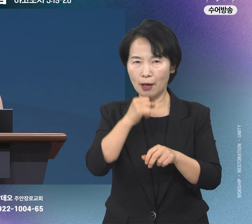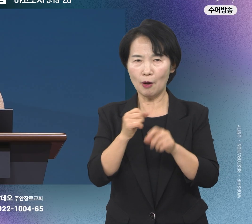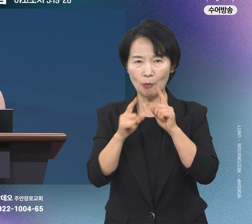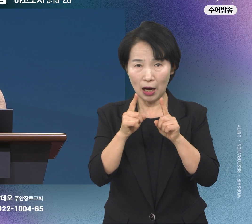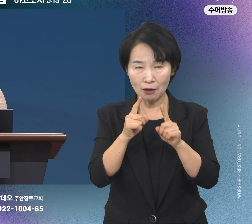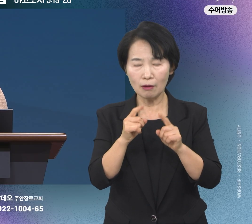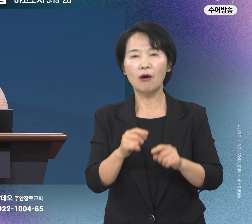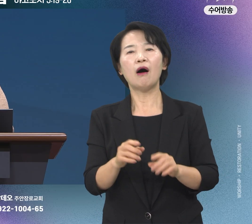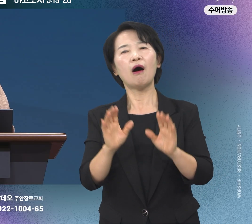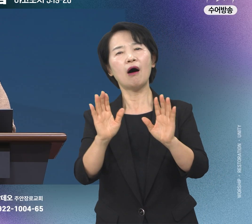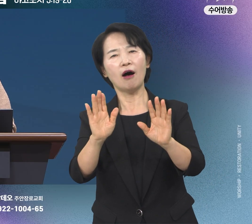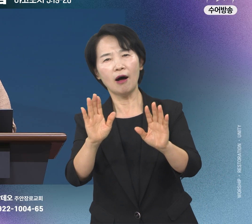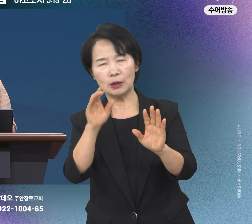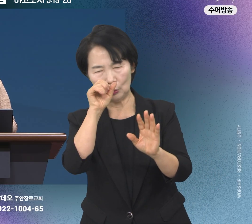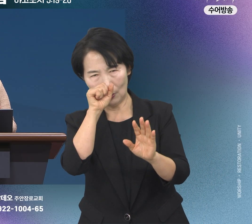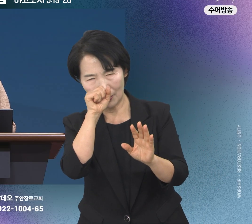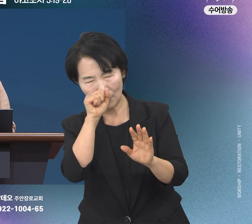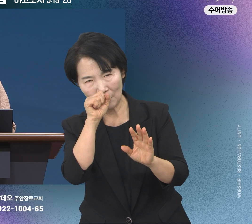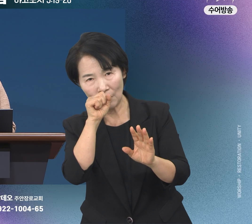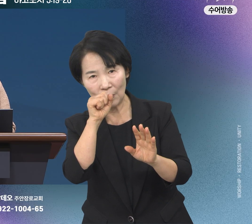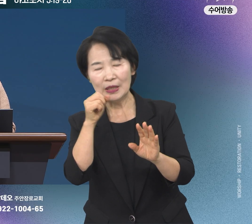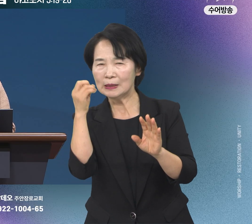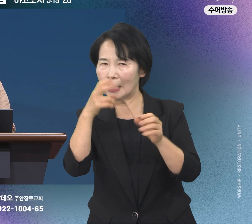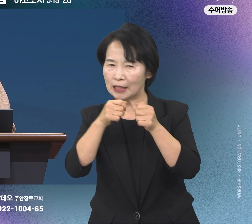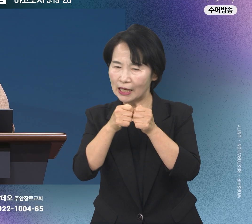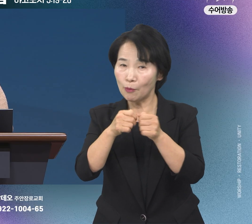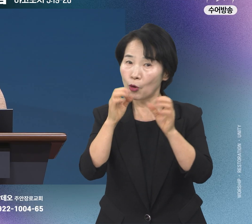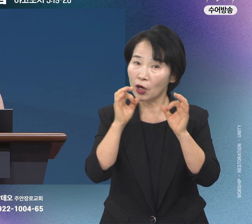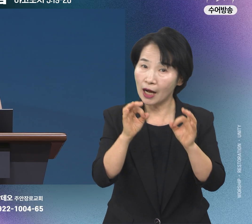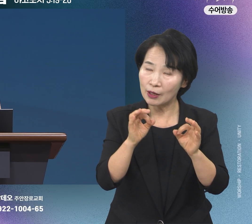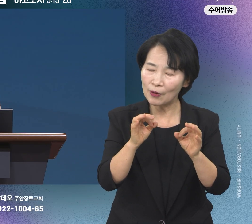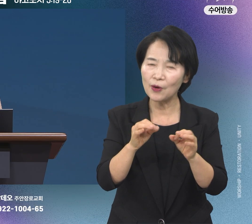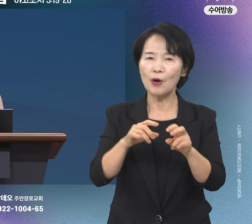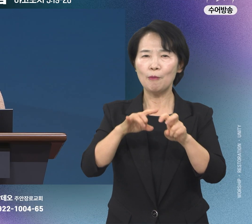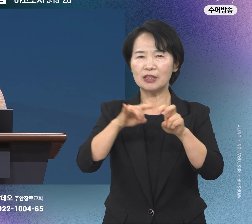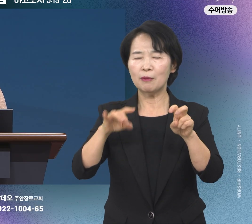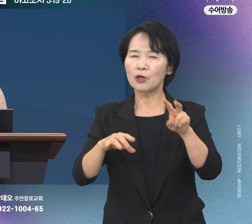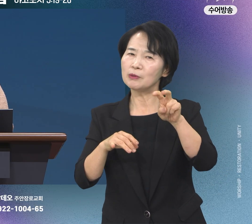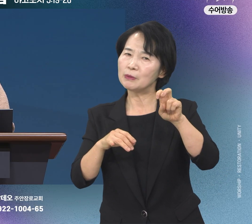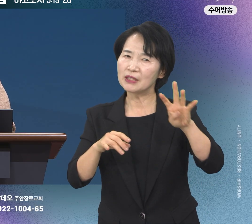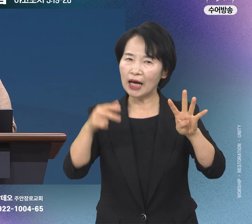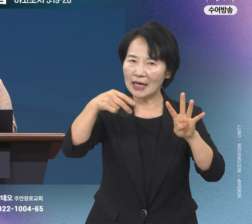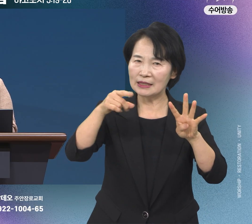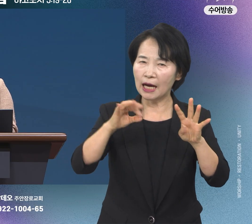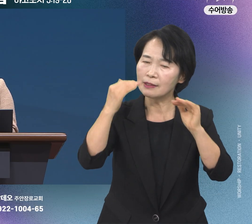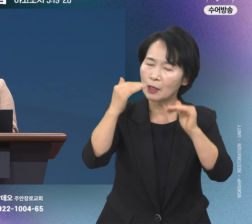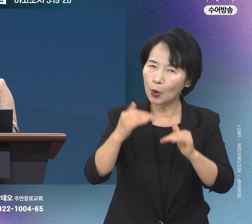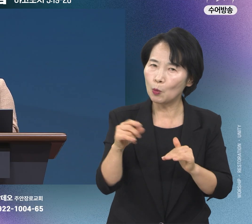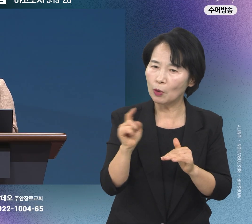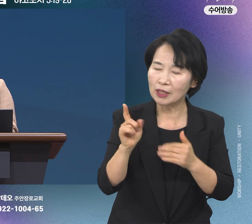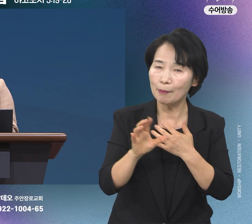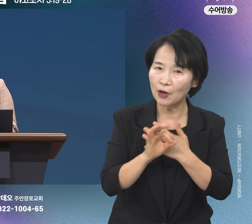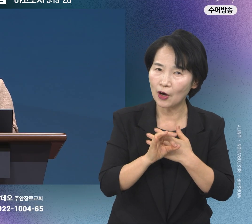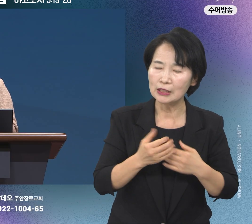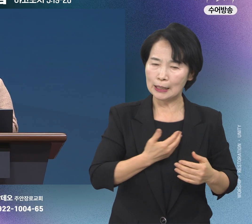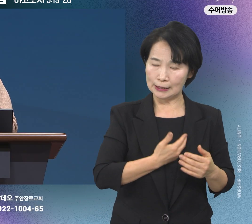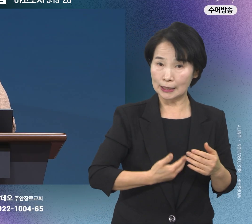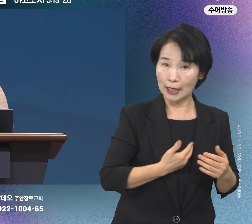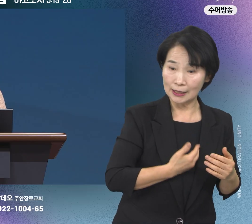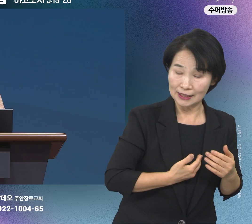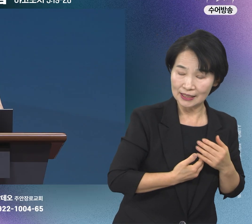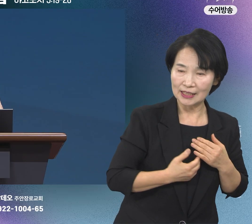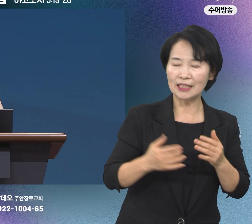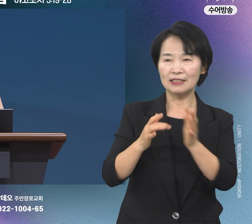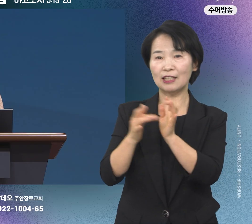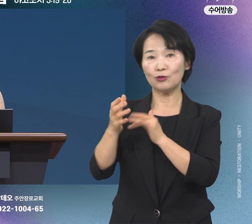대해서 한번 살펴보자고 하더라고요. 마태복음 24장은 이런 말씀입니다. 제자들이 예수님께 예수님, 세상